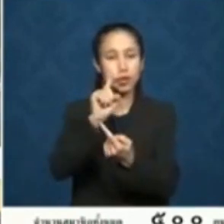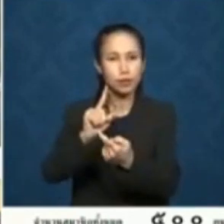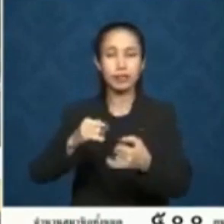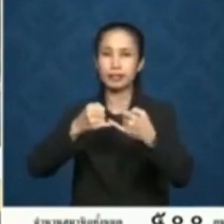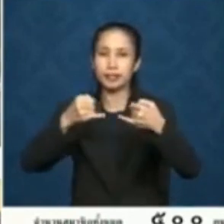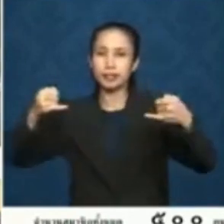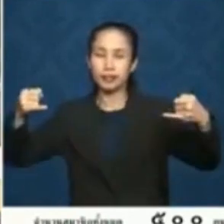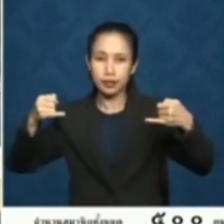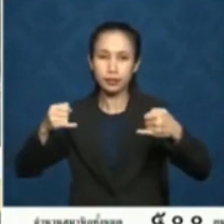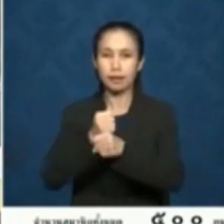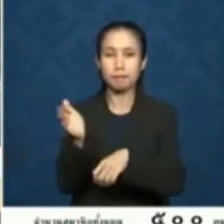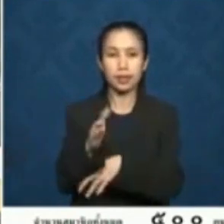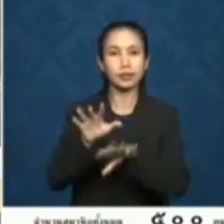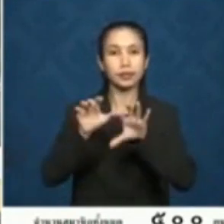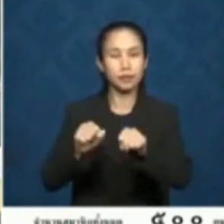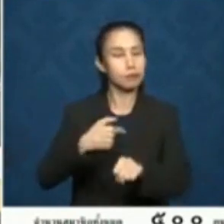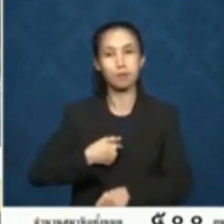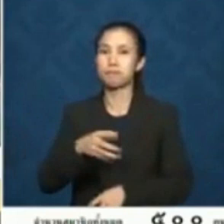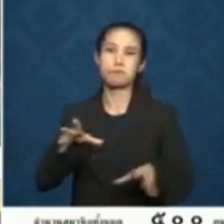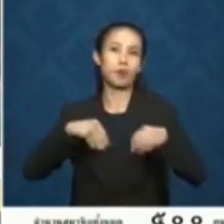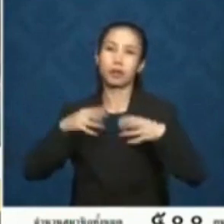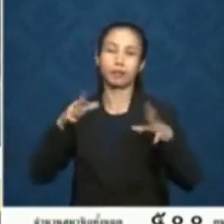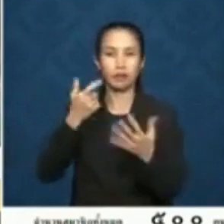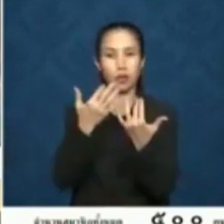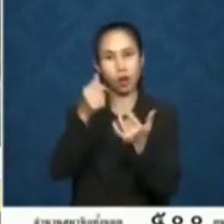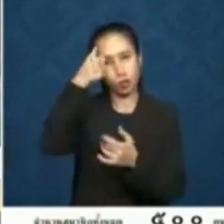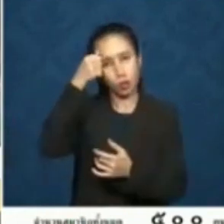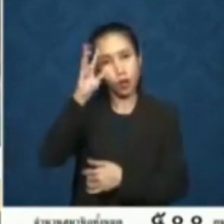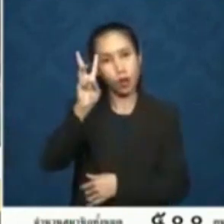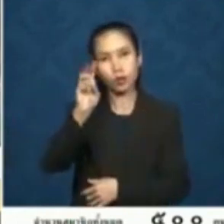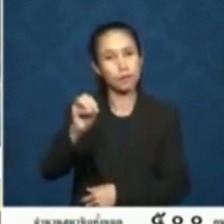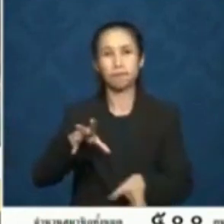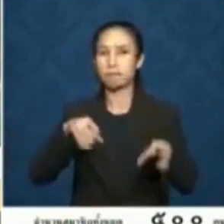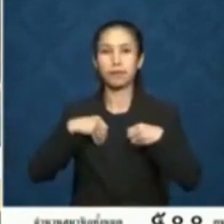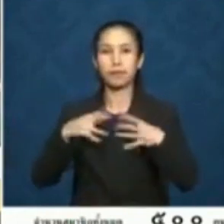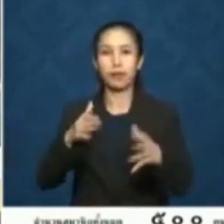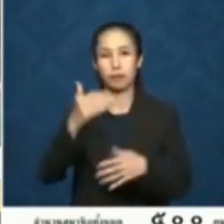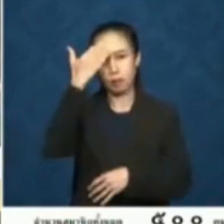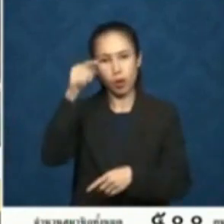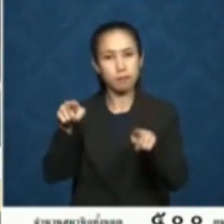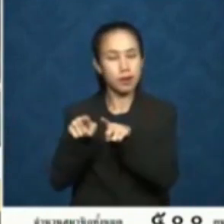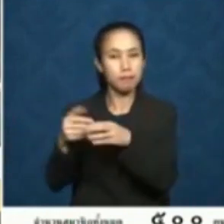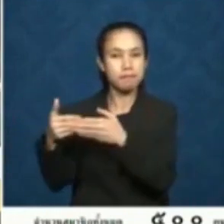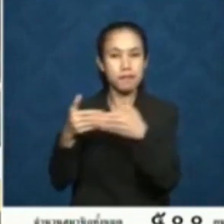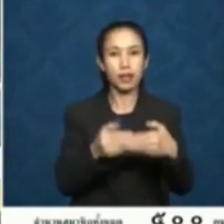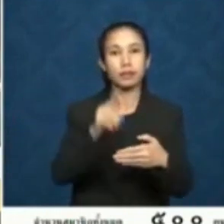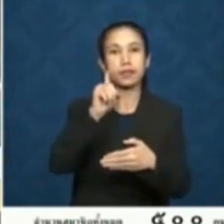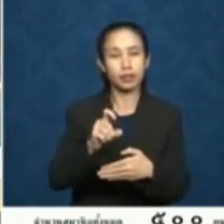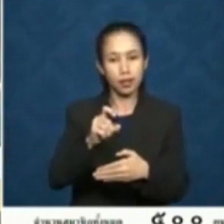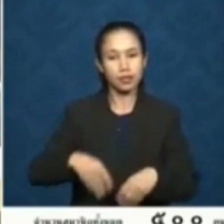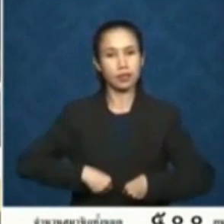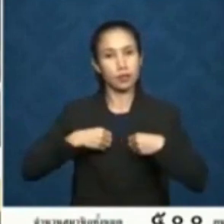น60วันผมไม่ให้อุ้มเพราะท่านอุ้มชีวิตของชาวประมงพาเขาไปตายมาหลายชีวิตแ